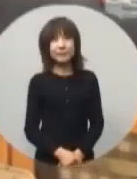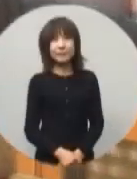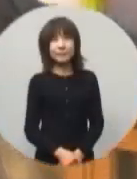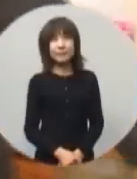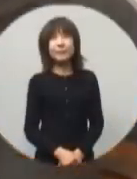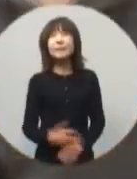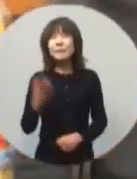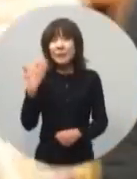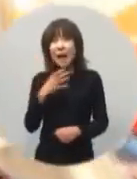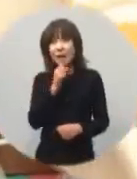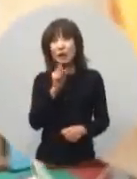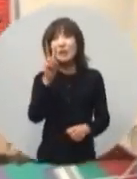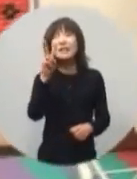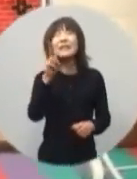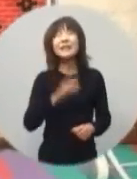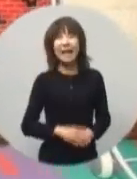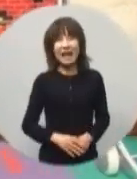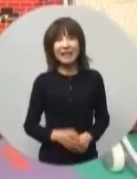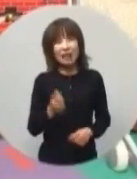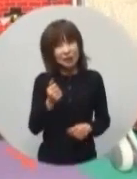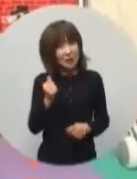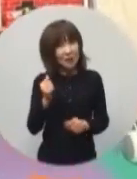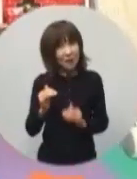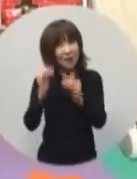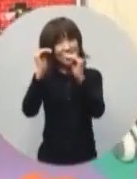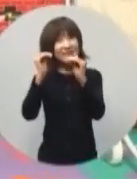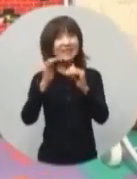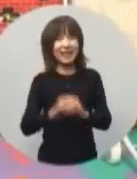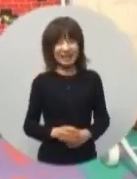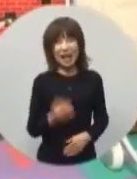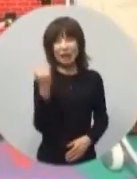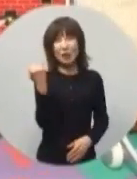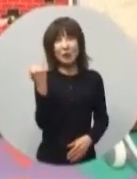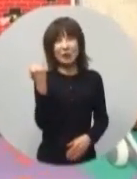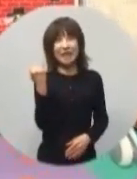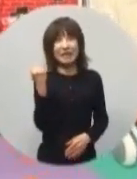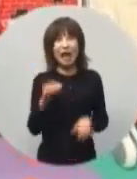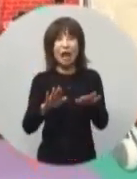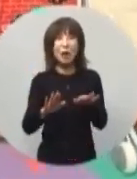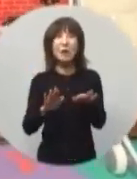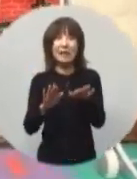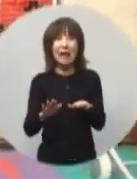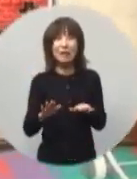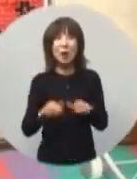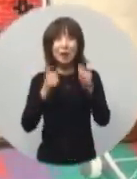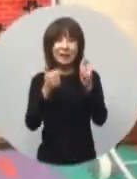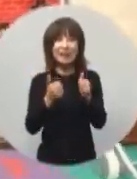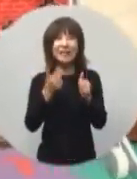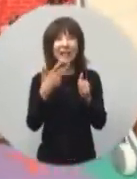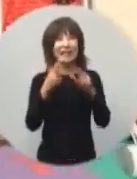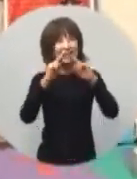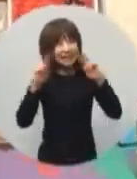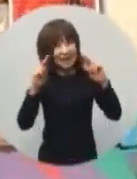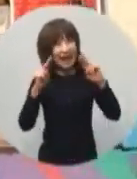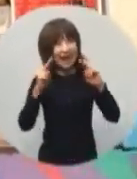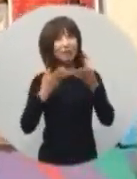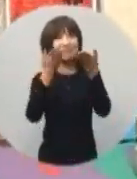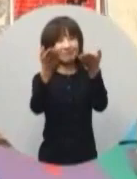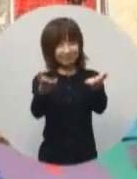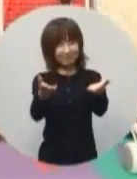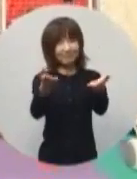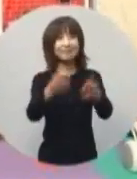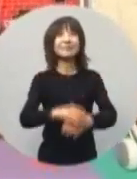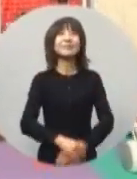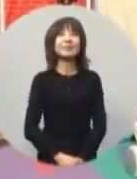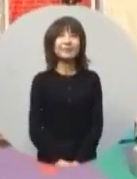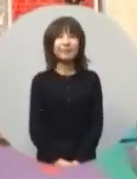当時は2歳でしたが、ちょっぴりお姉さんになったのどかちゃんが今回も茅ヶ崎歯科を披露してくれました。